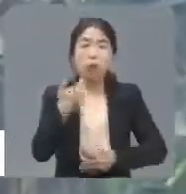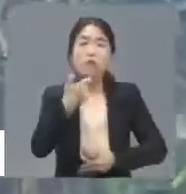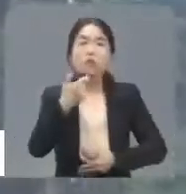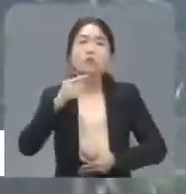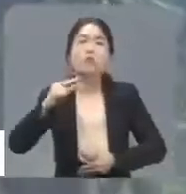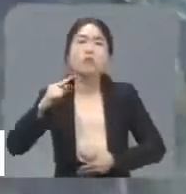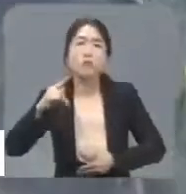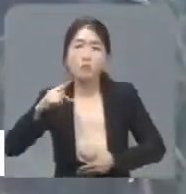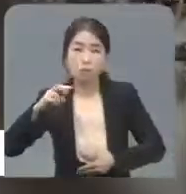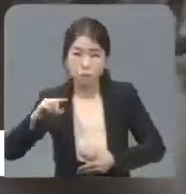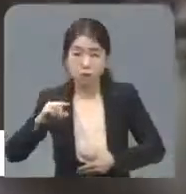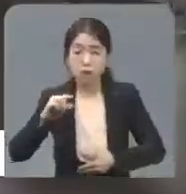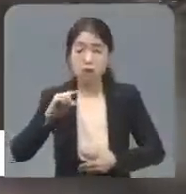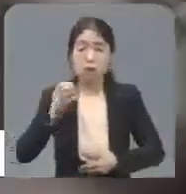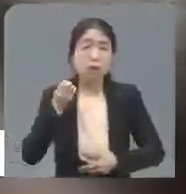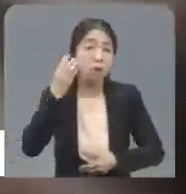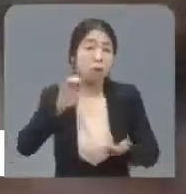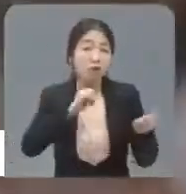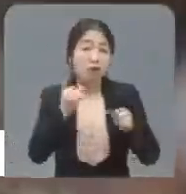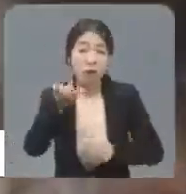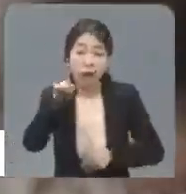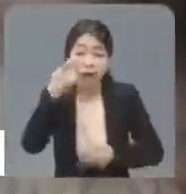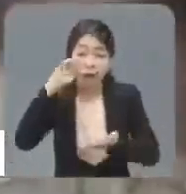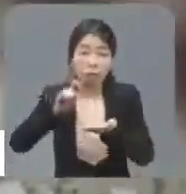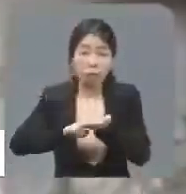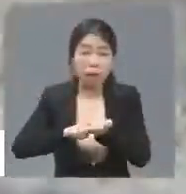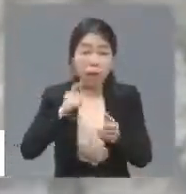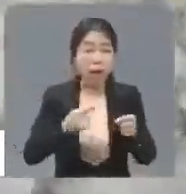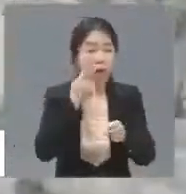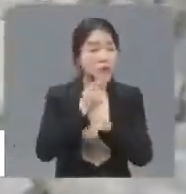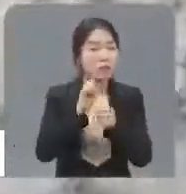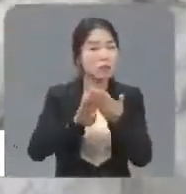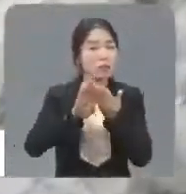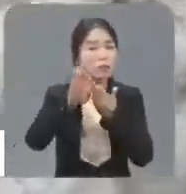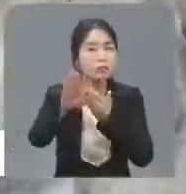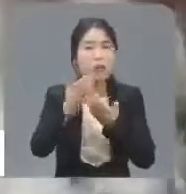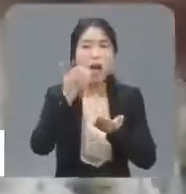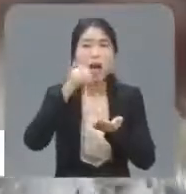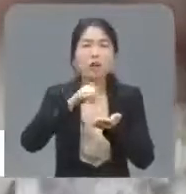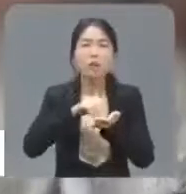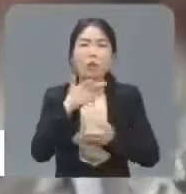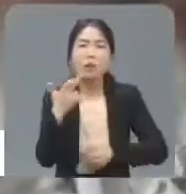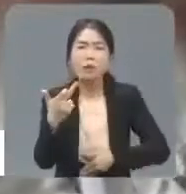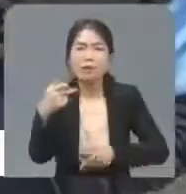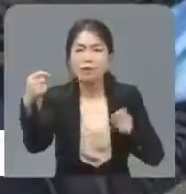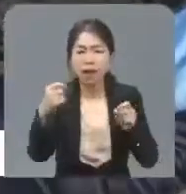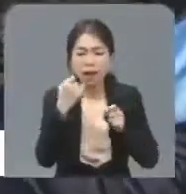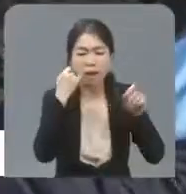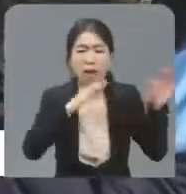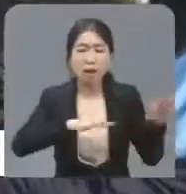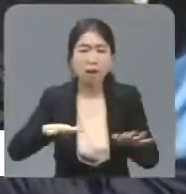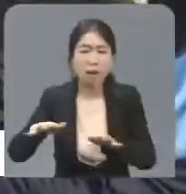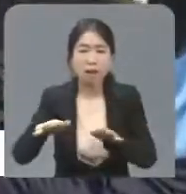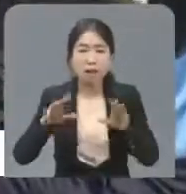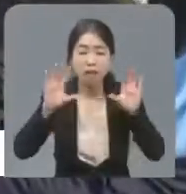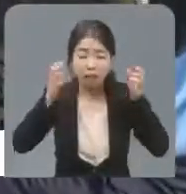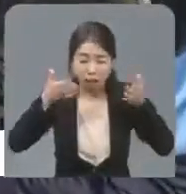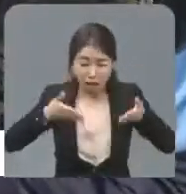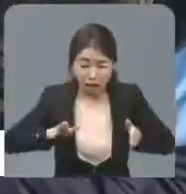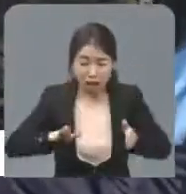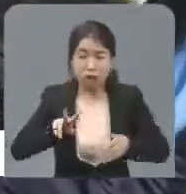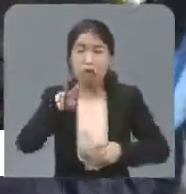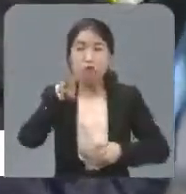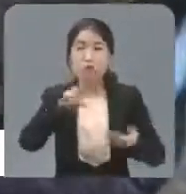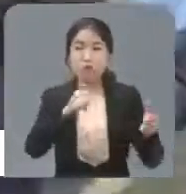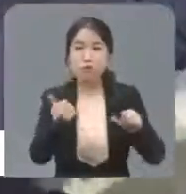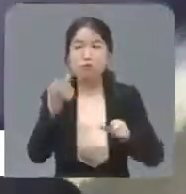60kg의 상빙의 사체 한 구를 발견한 데 이어 1시간쯤 뒤 돌산읍 안굴전 해안에서 갓 태어난 새끼 등 두